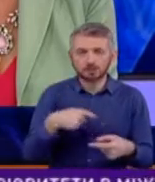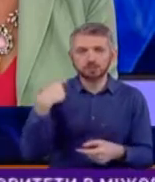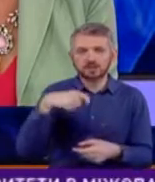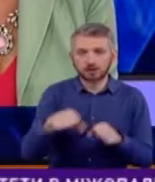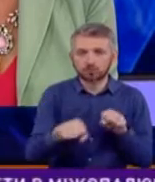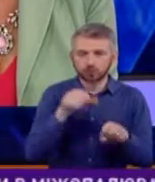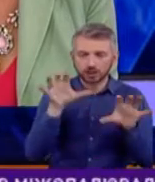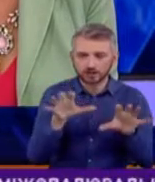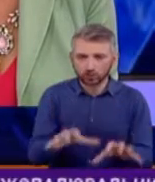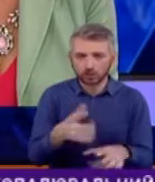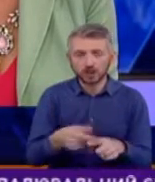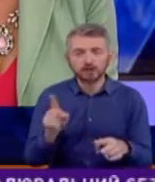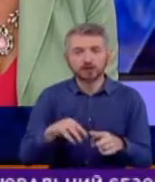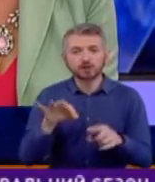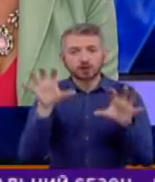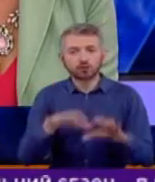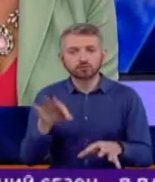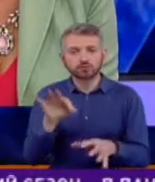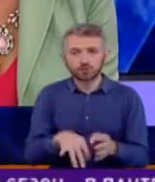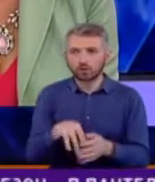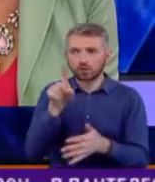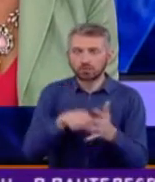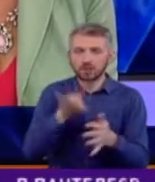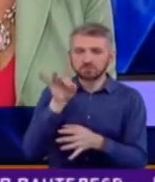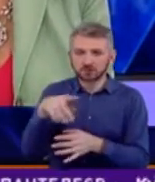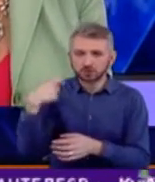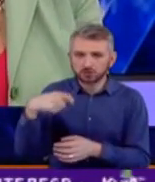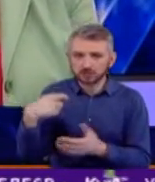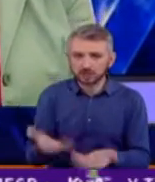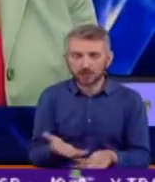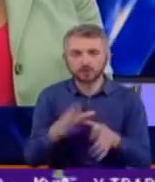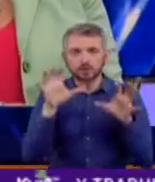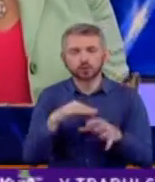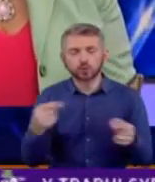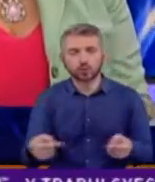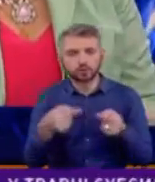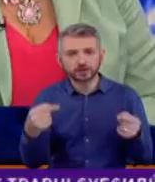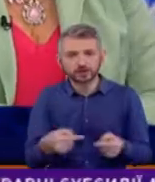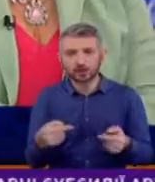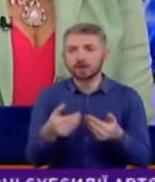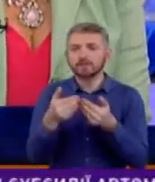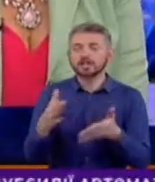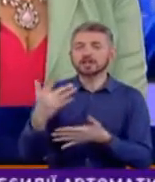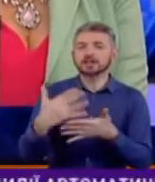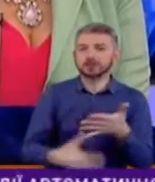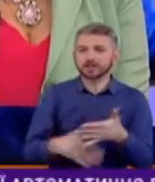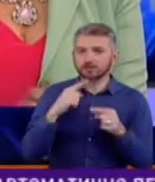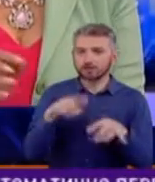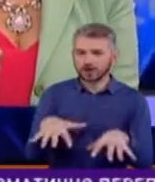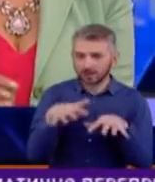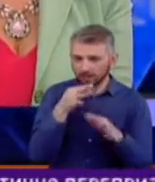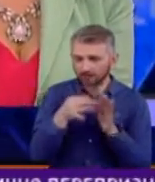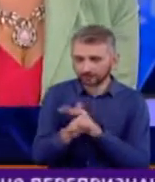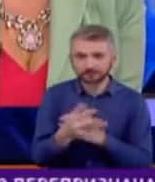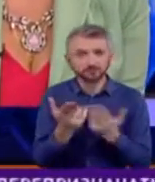порушує закон. Це про закон про імпічмент президента, це закон про опозицію. Коли відкриті списки в парламент, я ще так